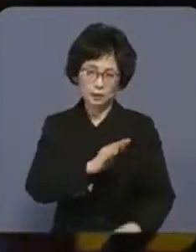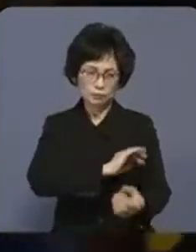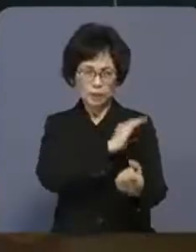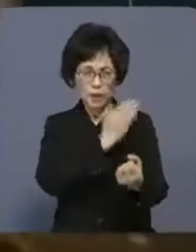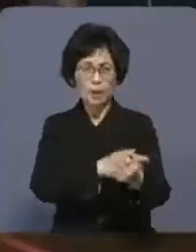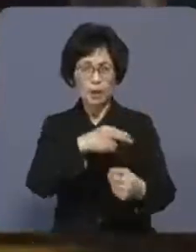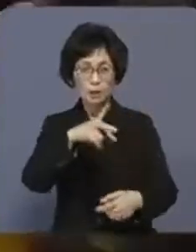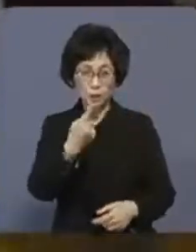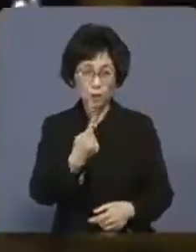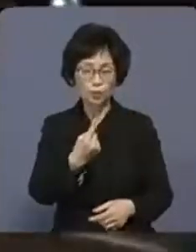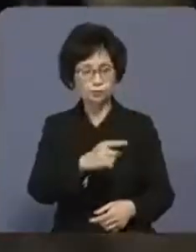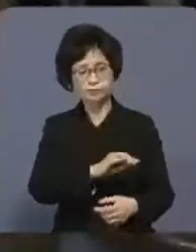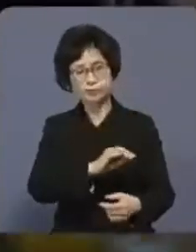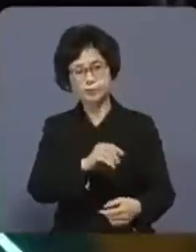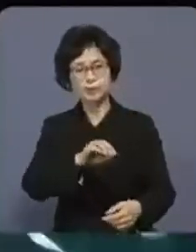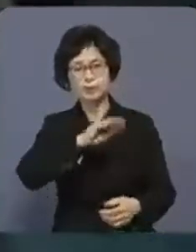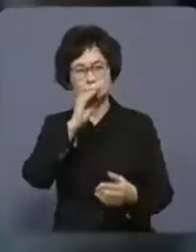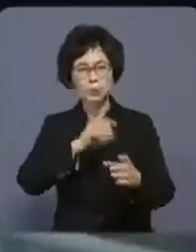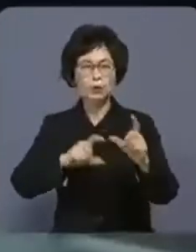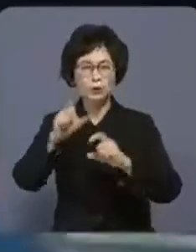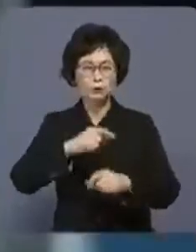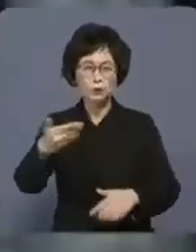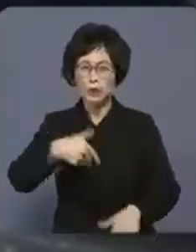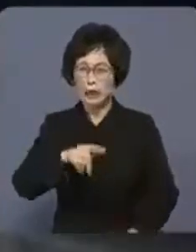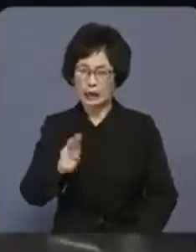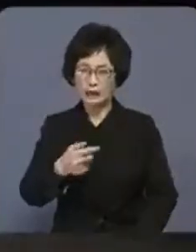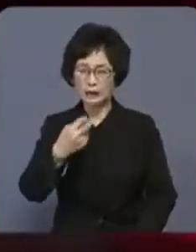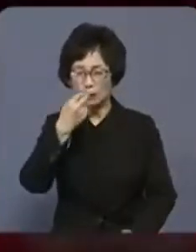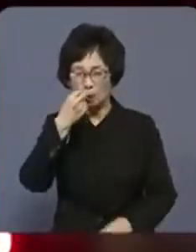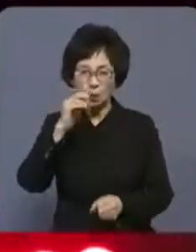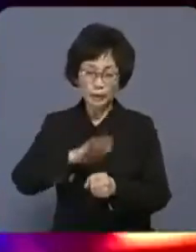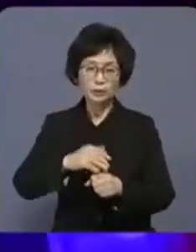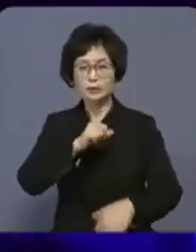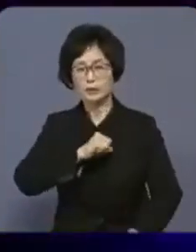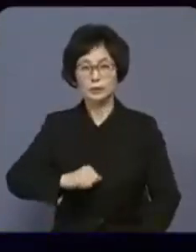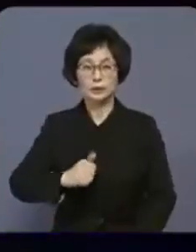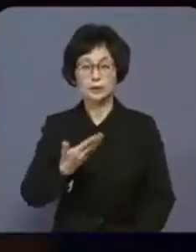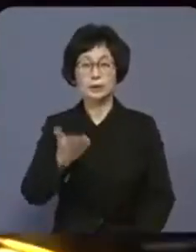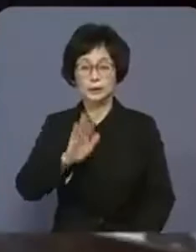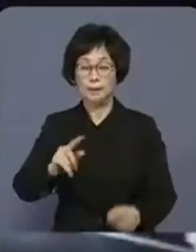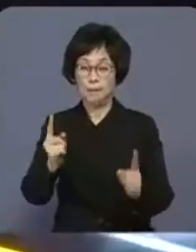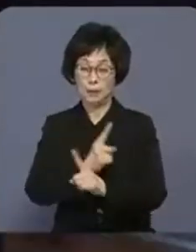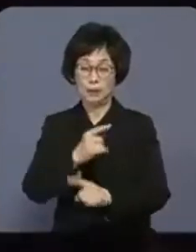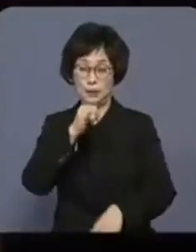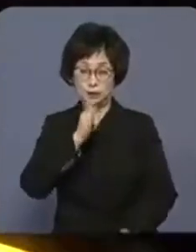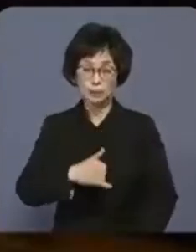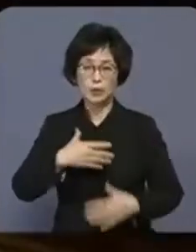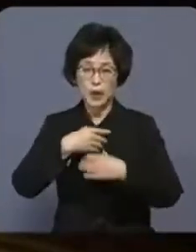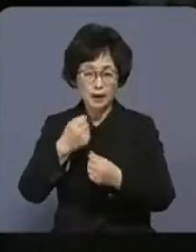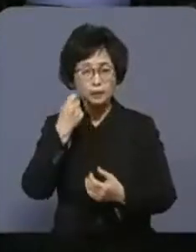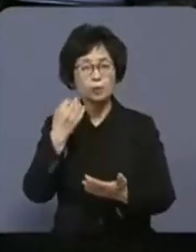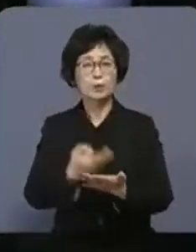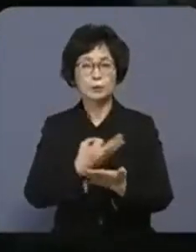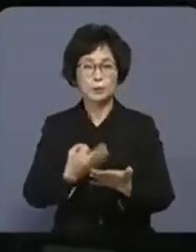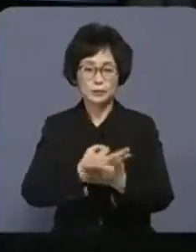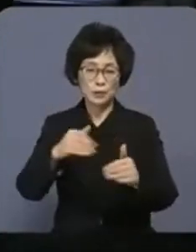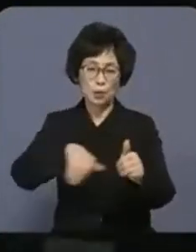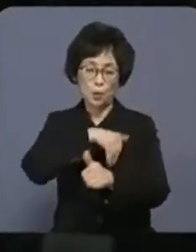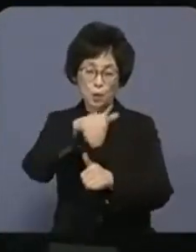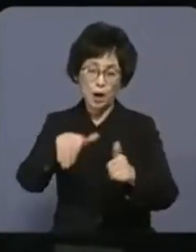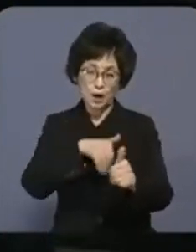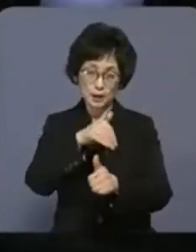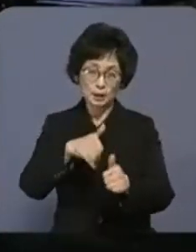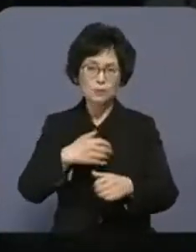추가 운임은 커녕 울며 겨자먹기로 받아들이던 상황이 많이 개선 된 겁니다 4 결국 안전 온 인재로 전반적인 노동 환경에 위험도가